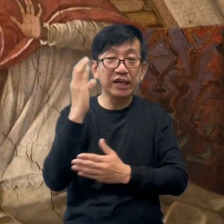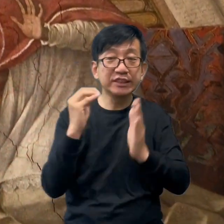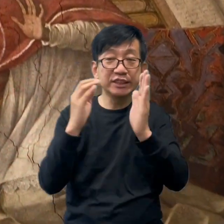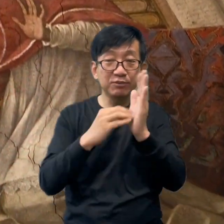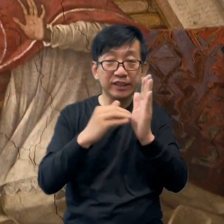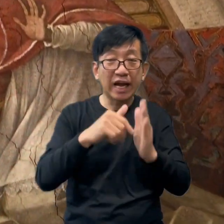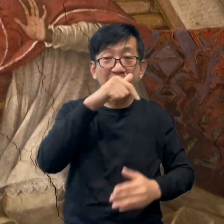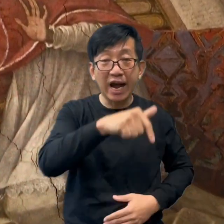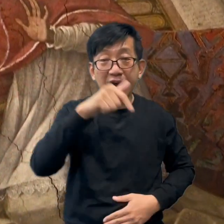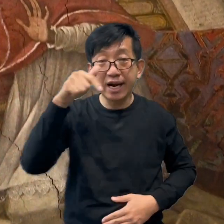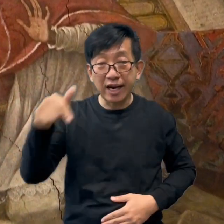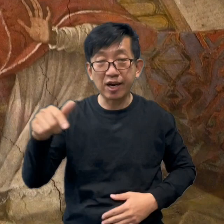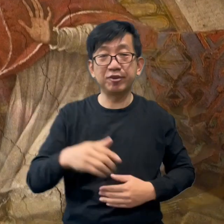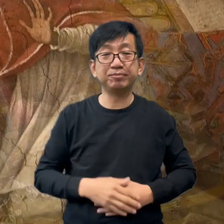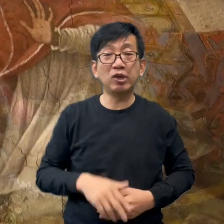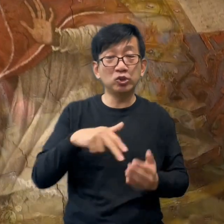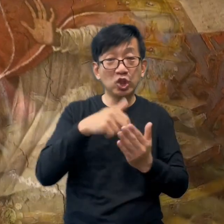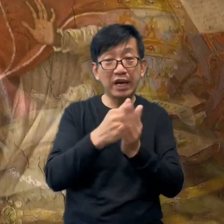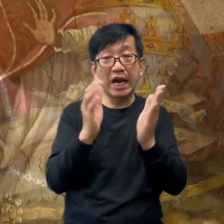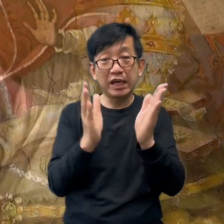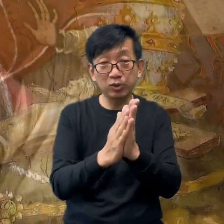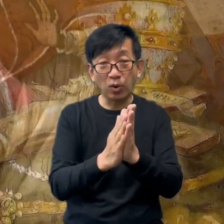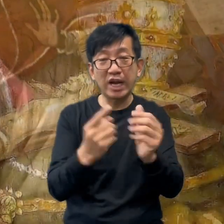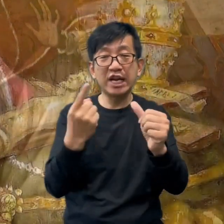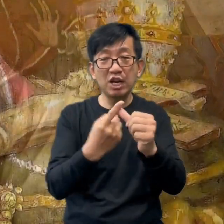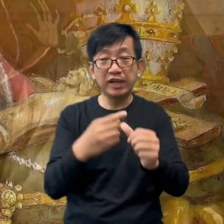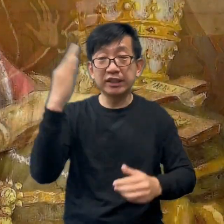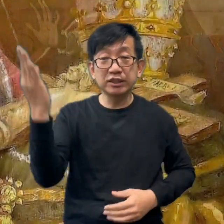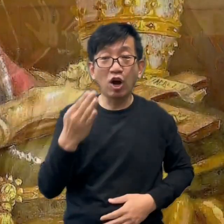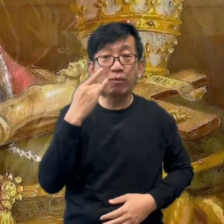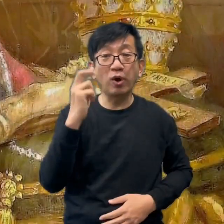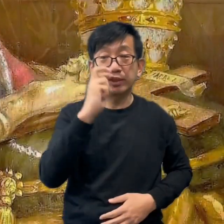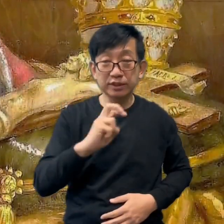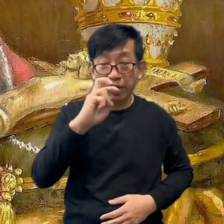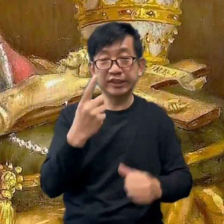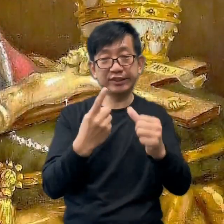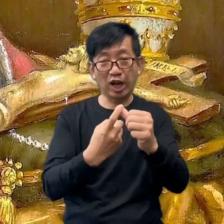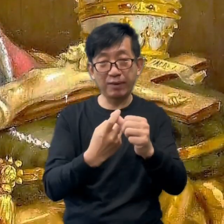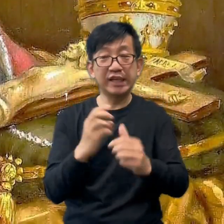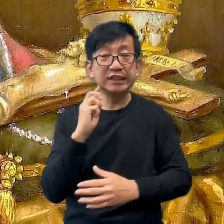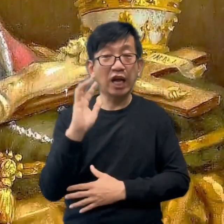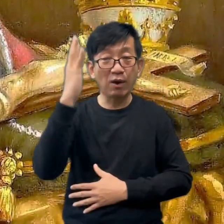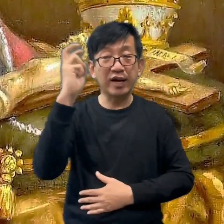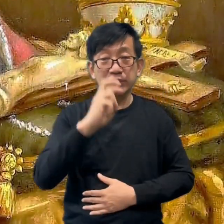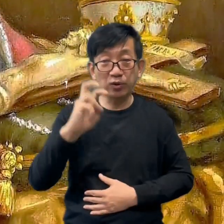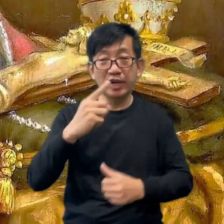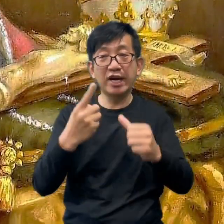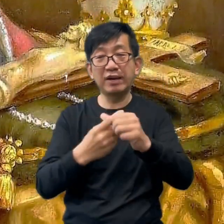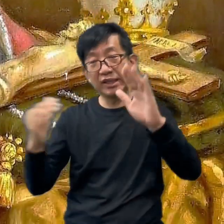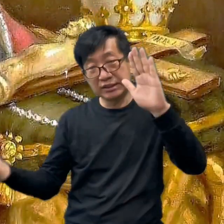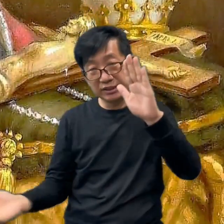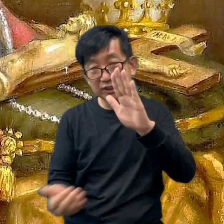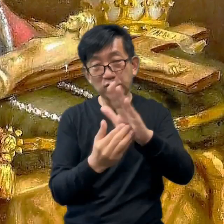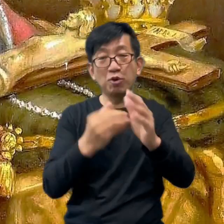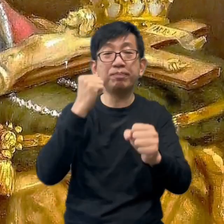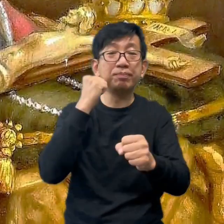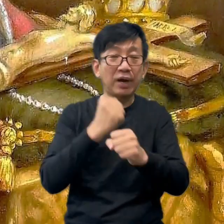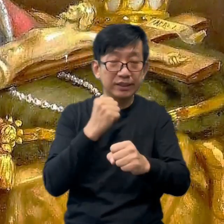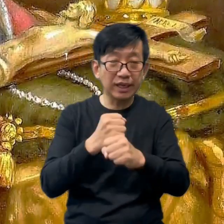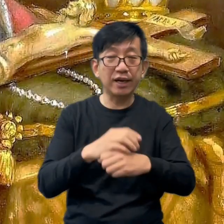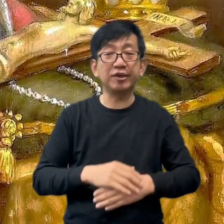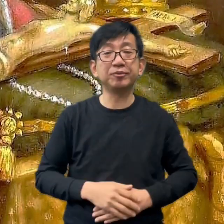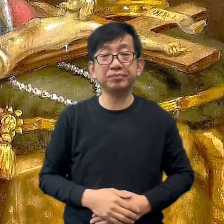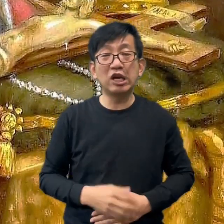영광의 신비 각 단별로 주님의 기도 1번과 성모송 10번, 영광송 1번으로 이루어지게